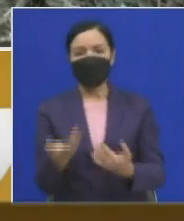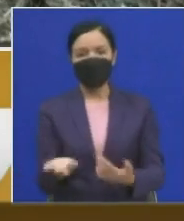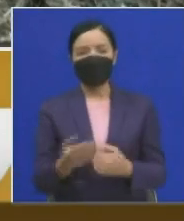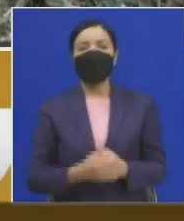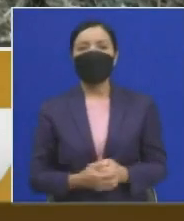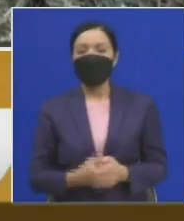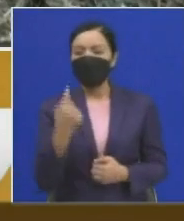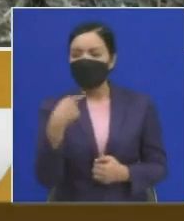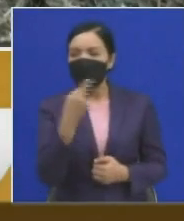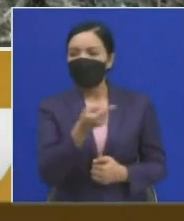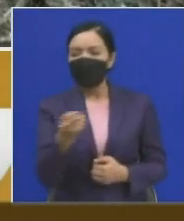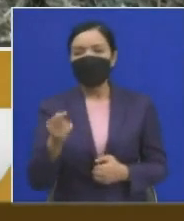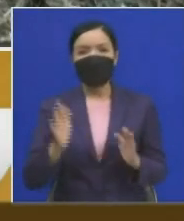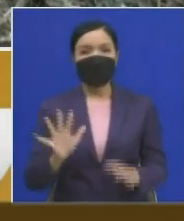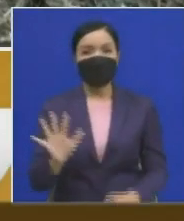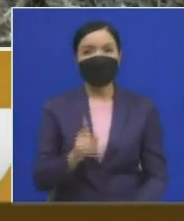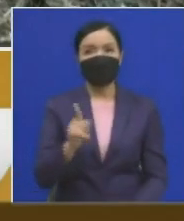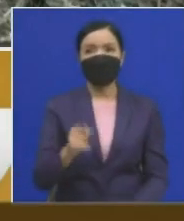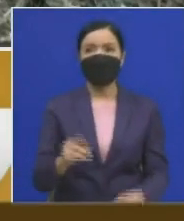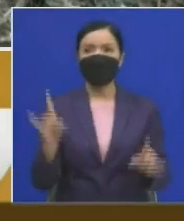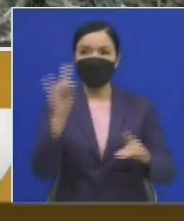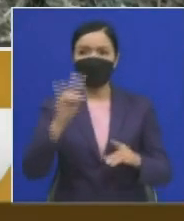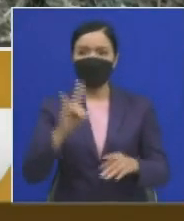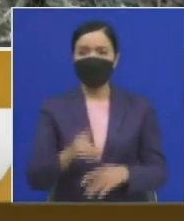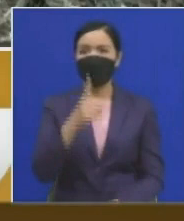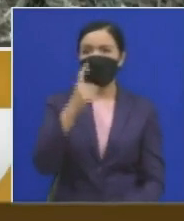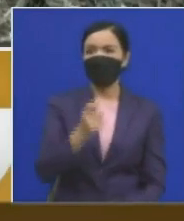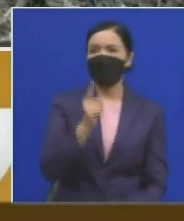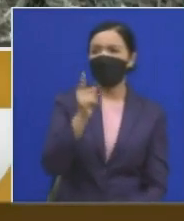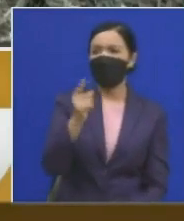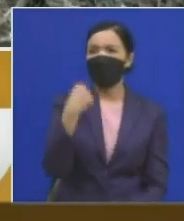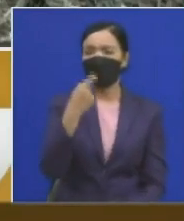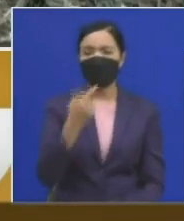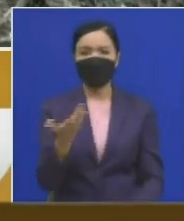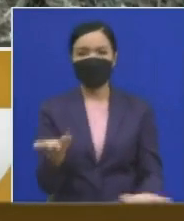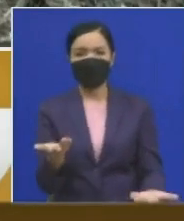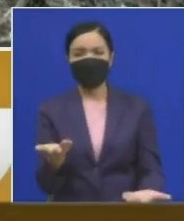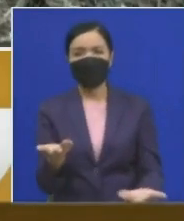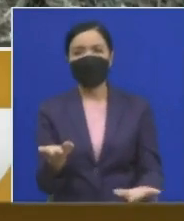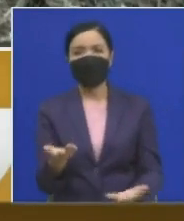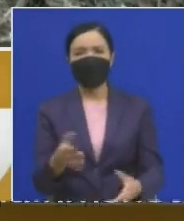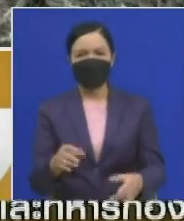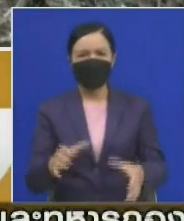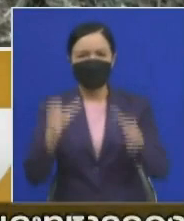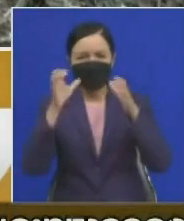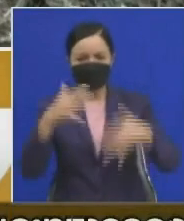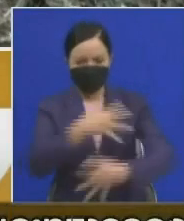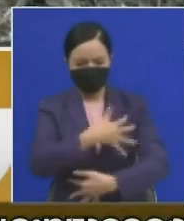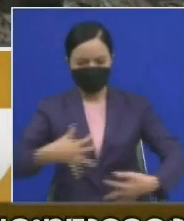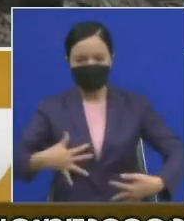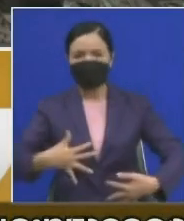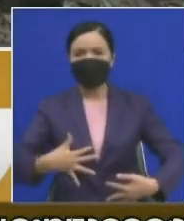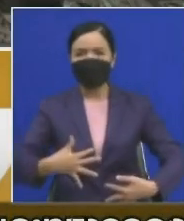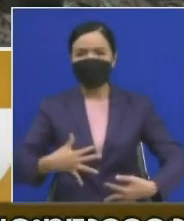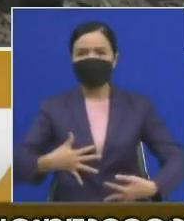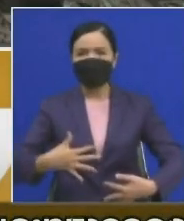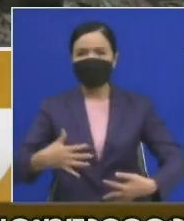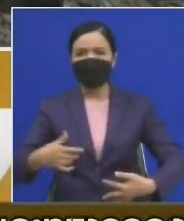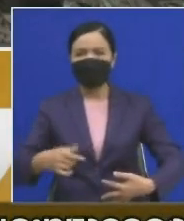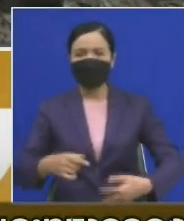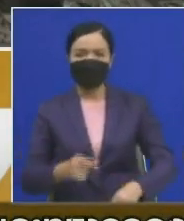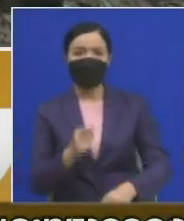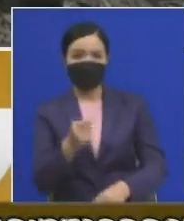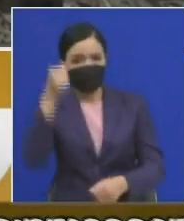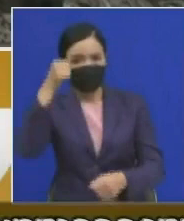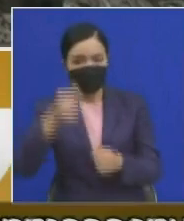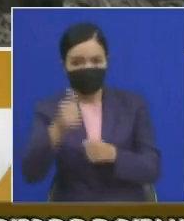ตยเป็ใบ้างแล้วสรian shook คือสร้เส้อโครง นะ คุณเจ้าสวทถูจบเจ